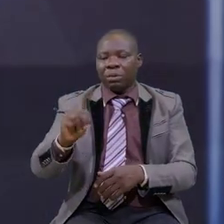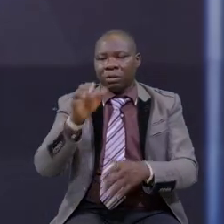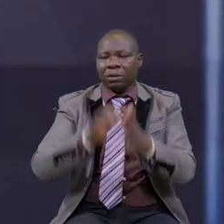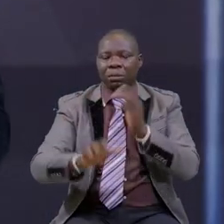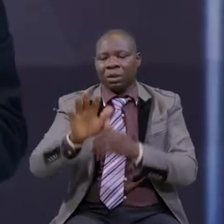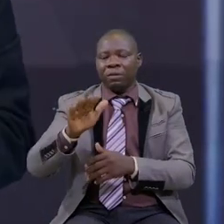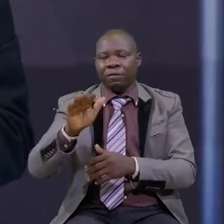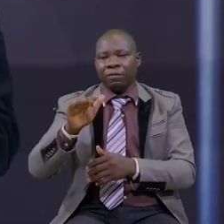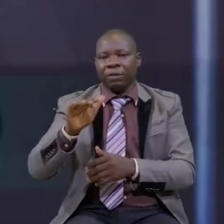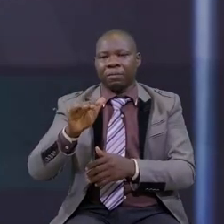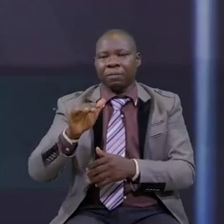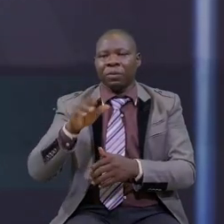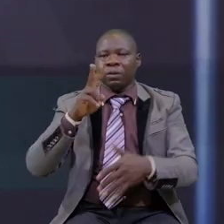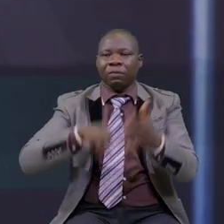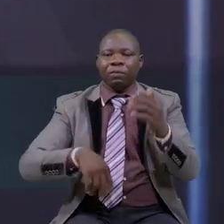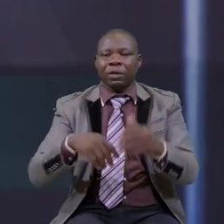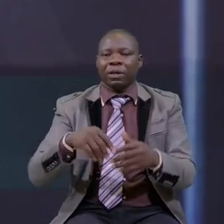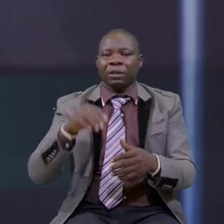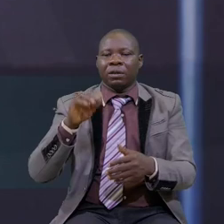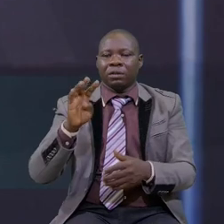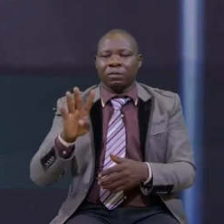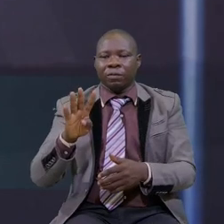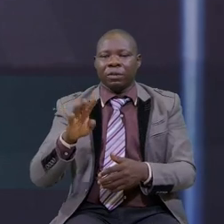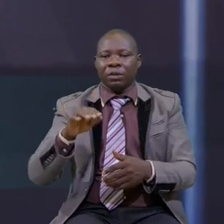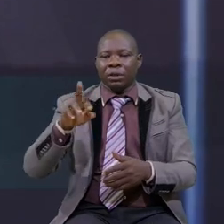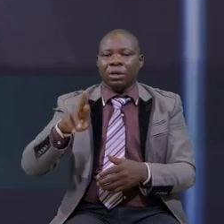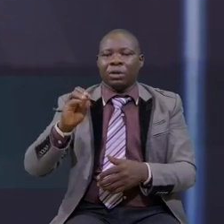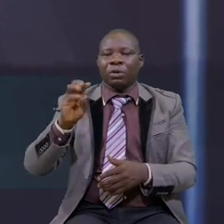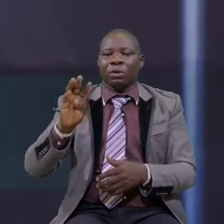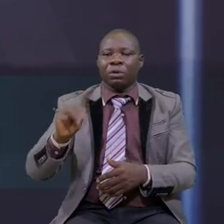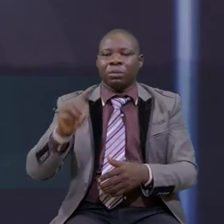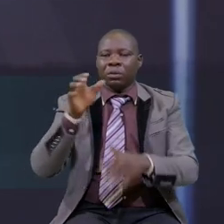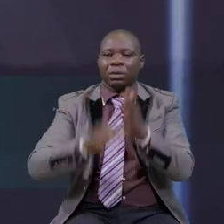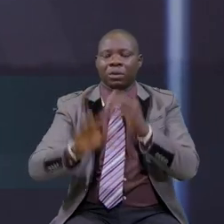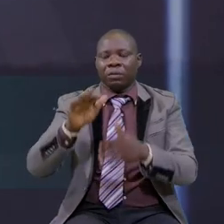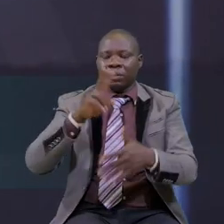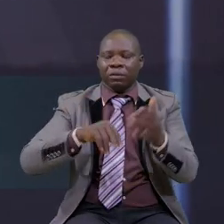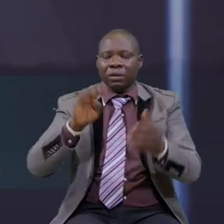Romains 16, verset 4. Romains 15.